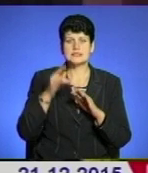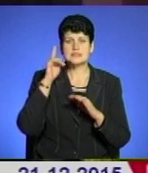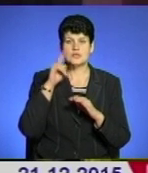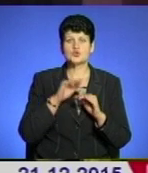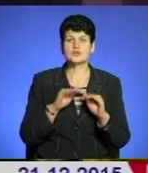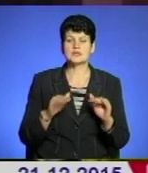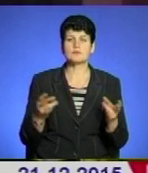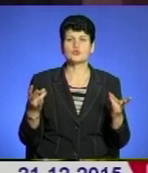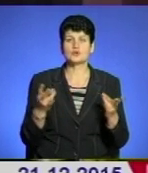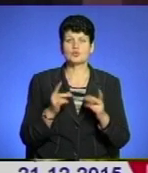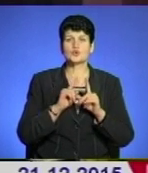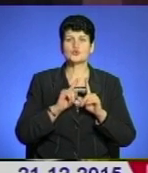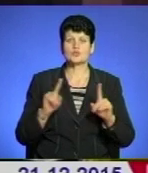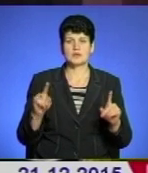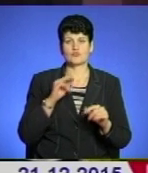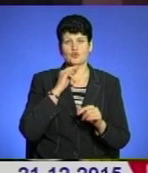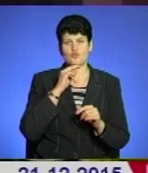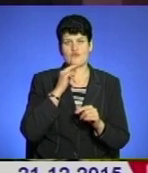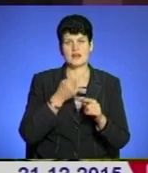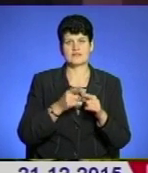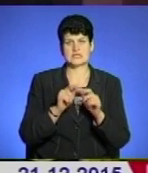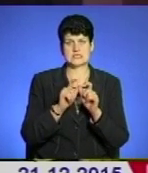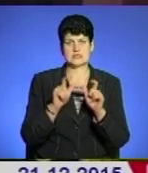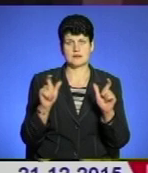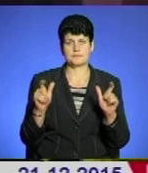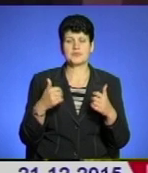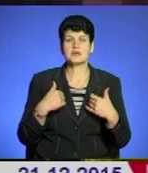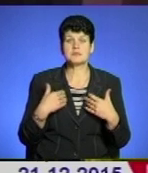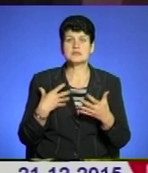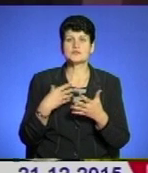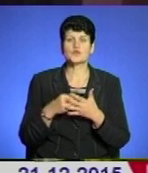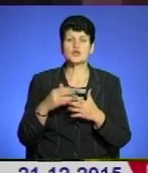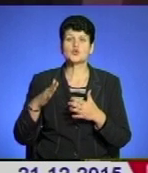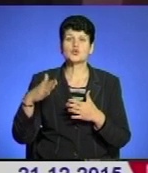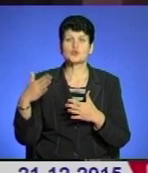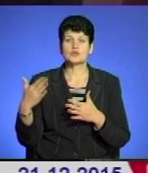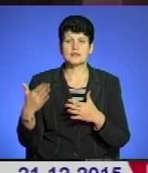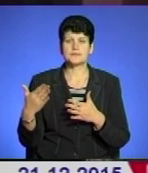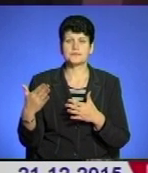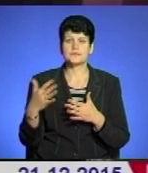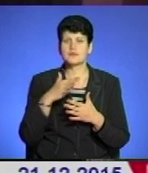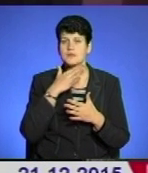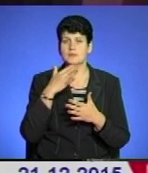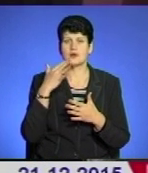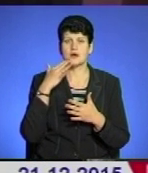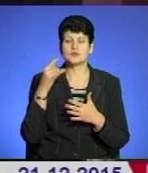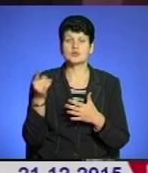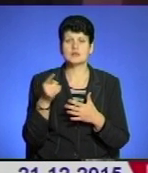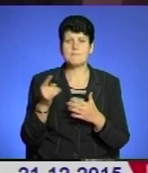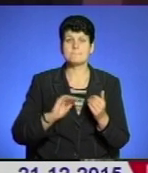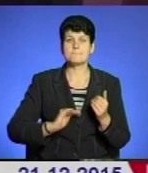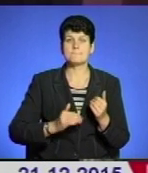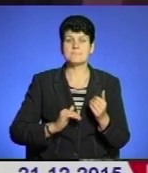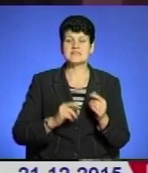потребують особливої уваги в таких закладах. От ми зі своєї сторони і багато тернополян,